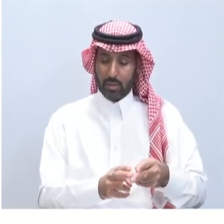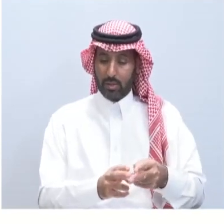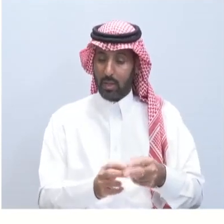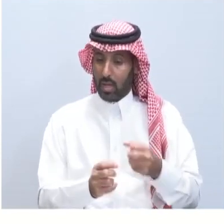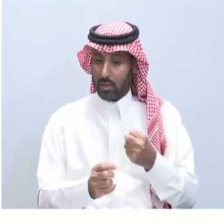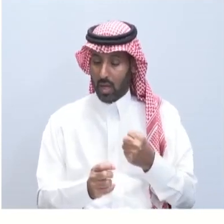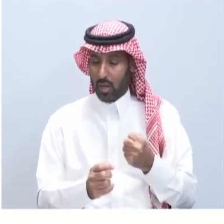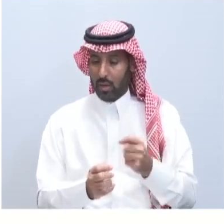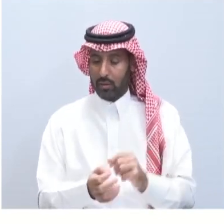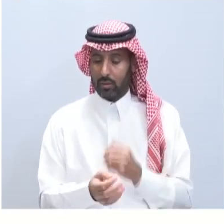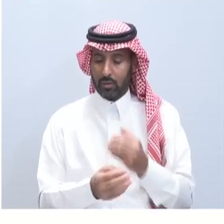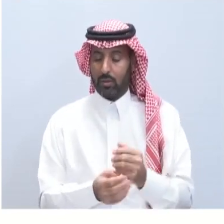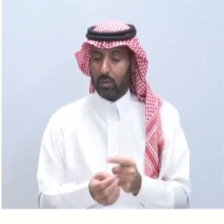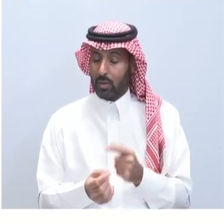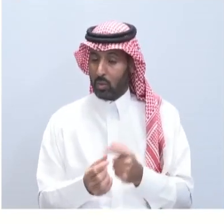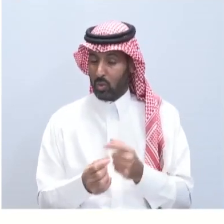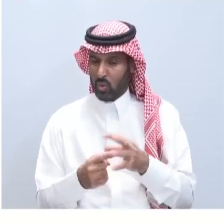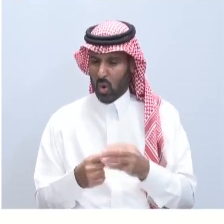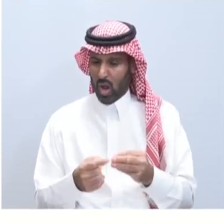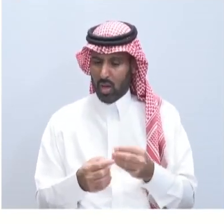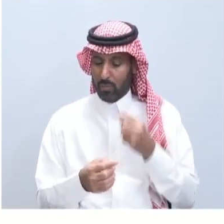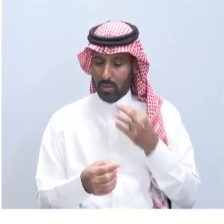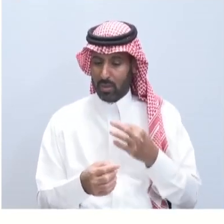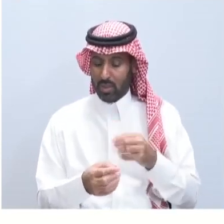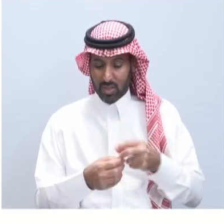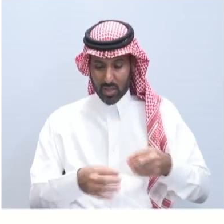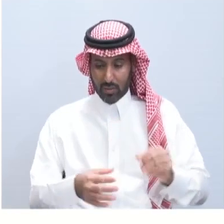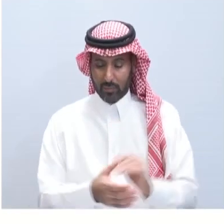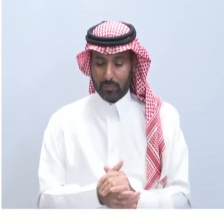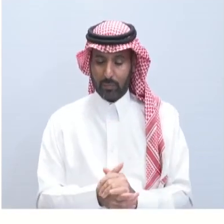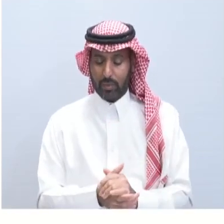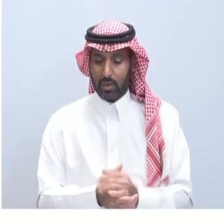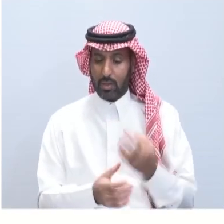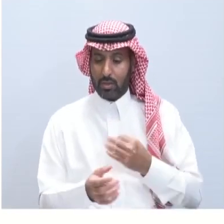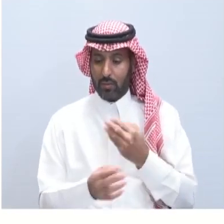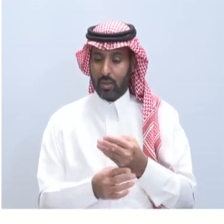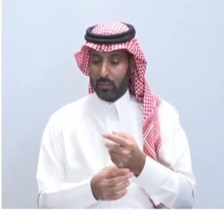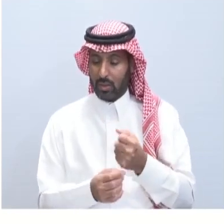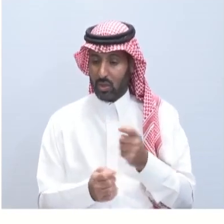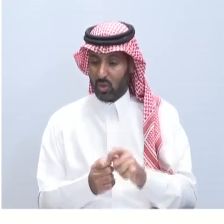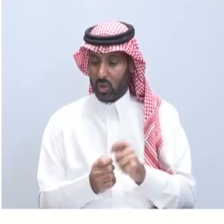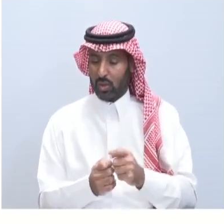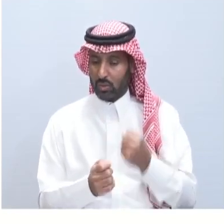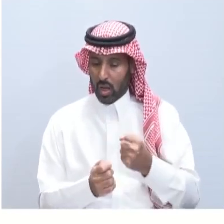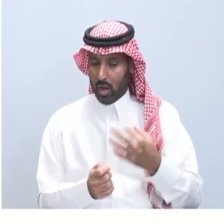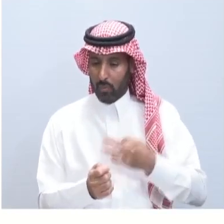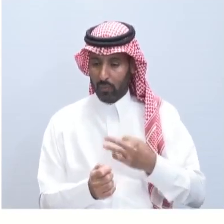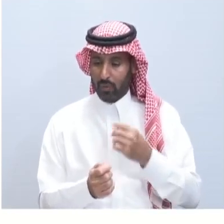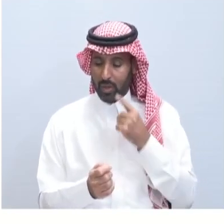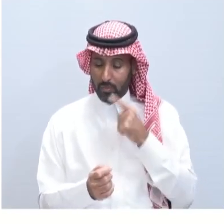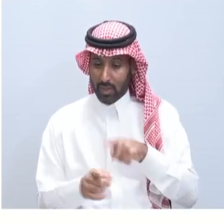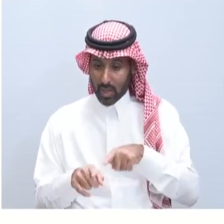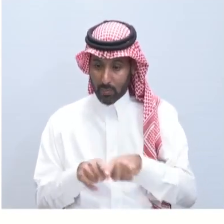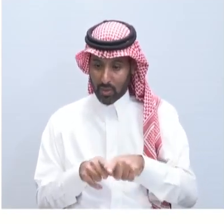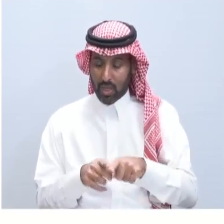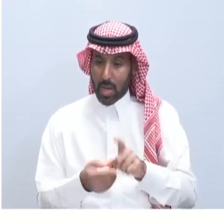النفايات التي سيتم معالجتها وتخزينها اضافه لاستخدامها فيتاج تج طاقه مفيده بطريقه صديقه